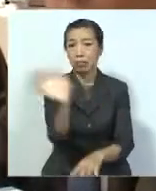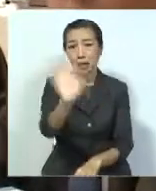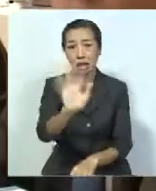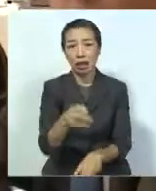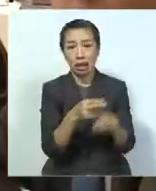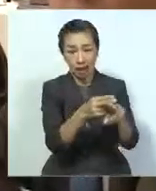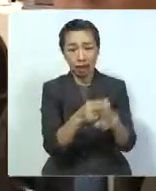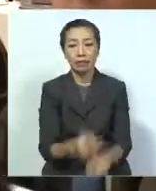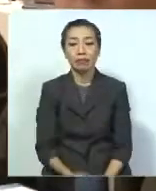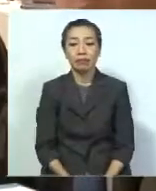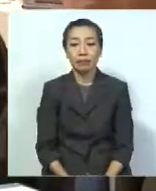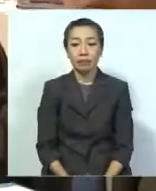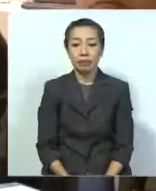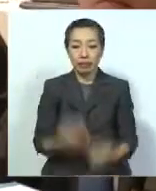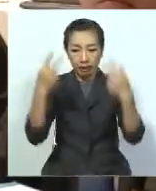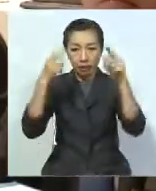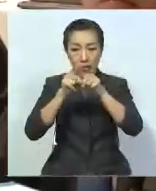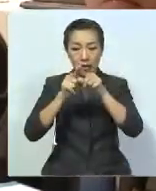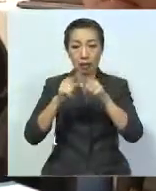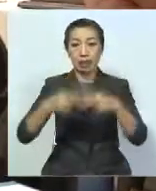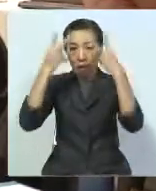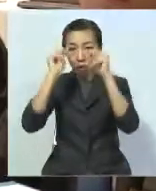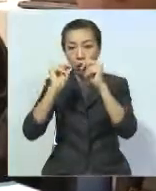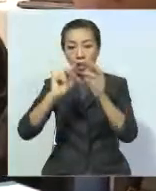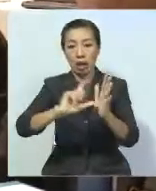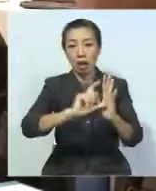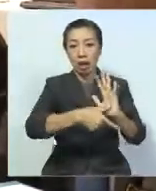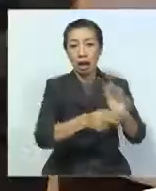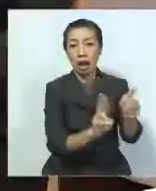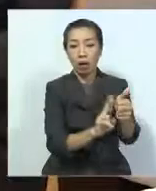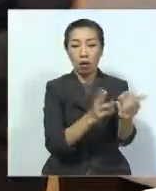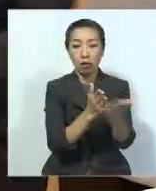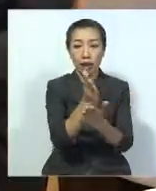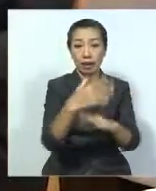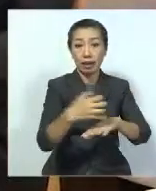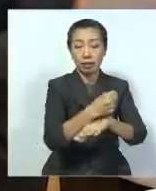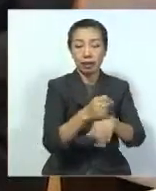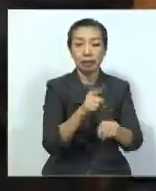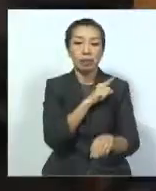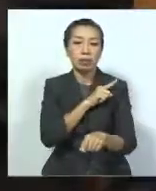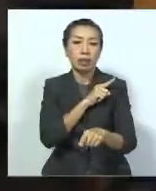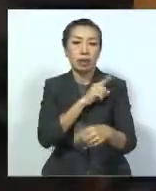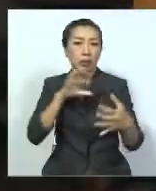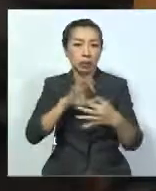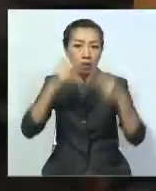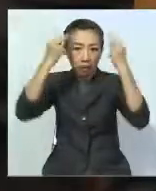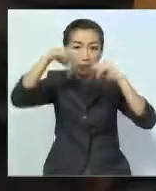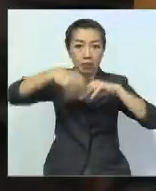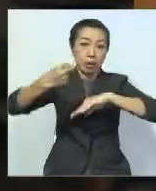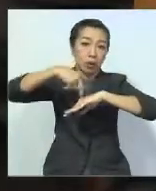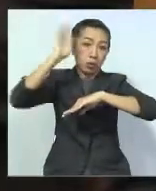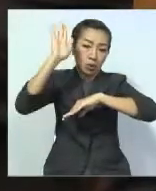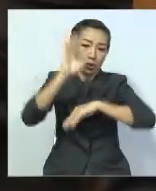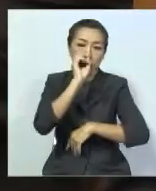ทธิพงศ์ปุณกันรองเลขาธิการนายกรัฐมนตรีฝ่ายการเมืองปฏิบัติหน้าที่โฆษกประจำสำนักนายกรัฐมนตรีแ